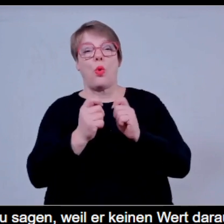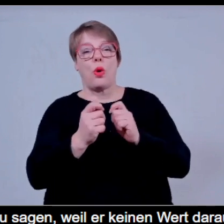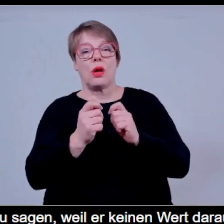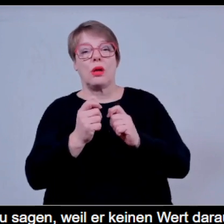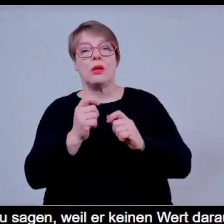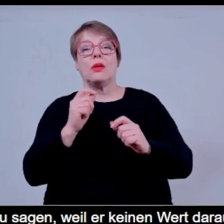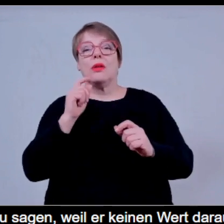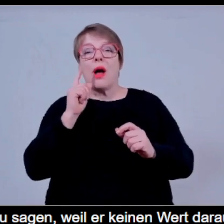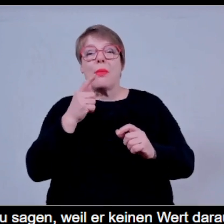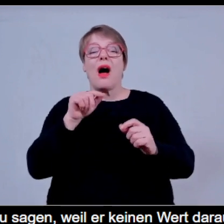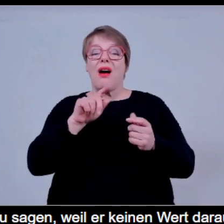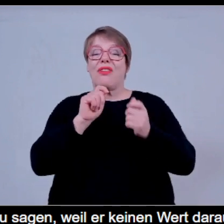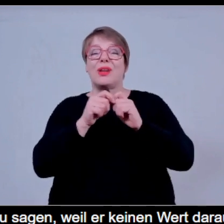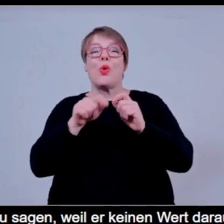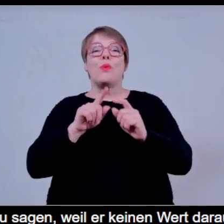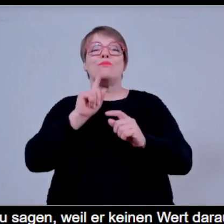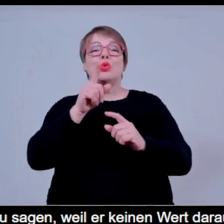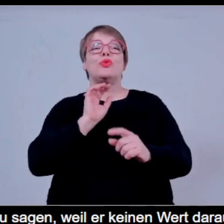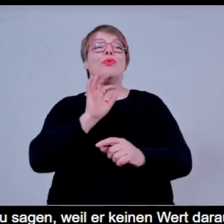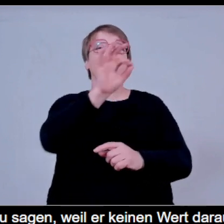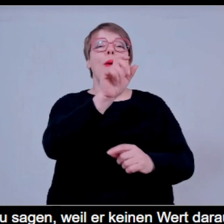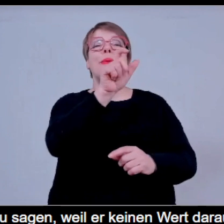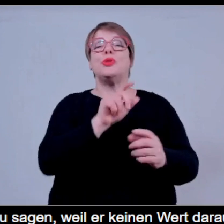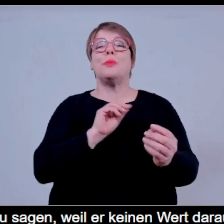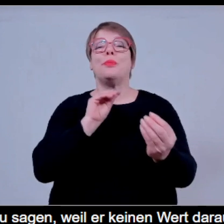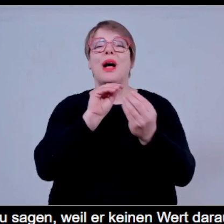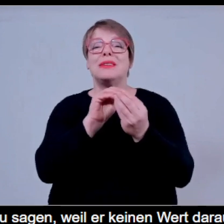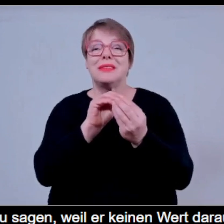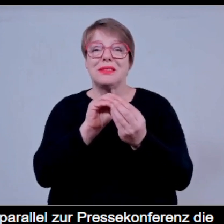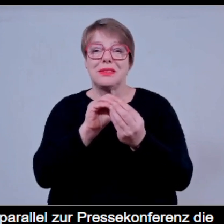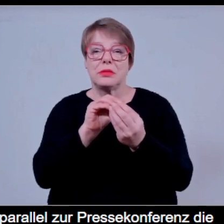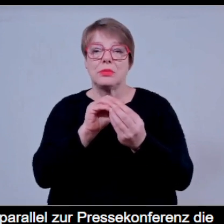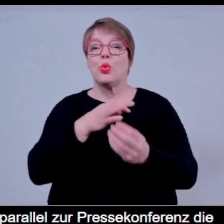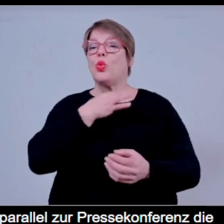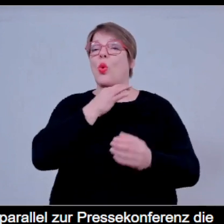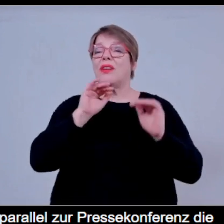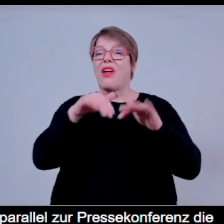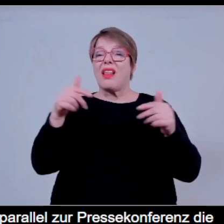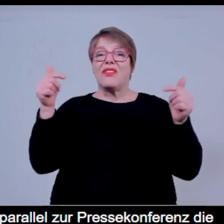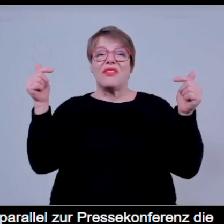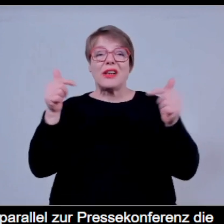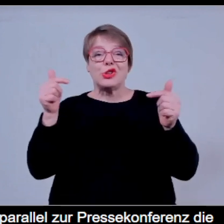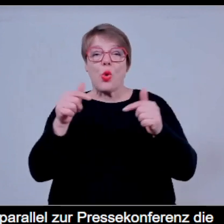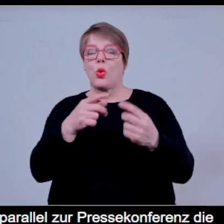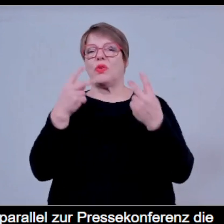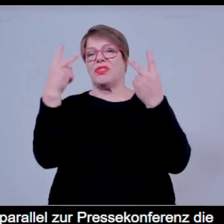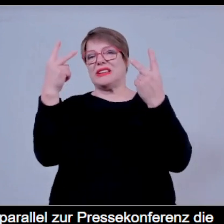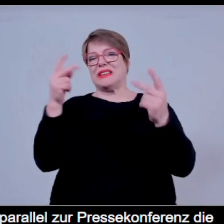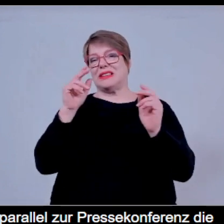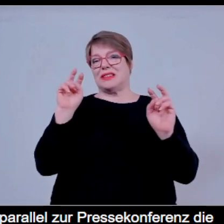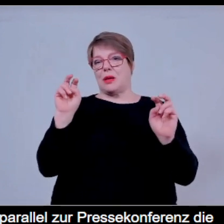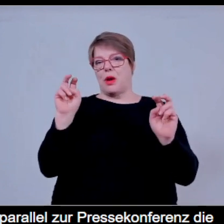werden nur noch bestimmte Leistungen finanziert, die dann für kleinere Krankenhäuser letztendlich zum Ausführen. Das wollen wir nicht.